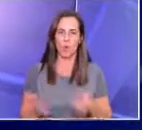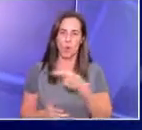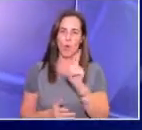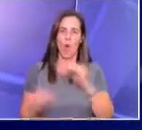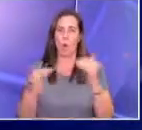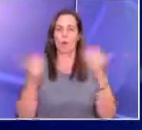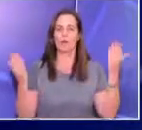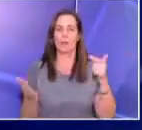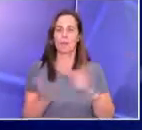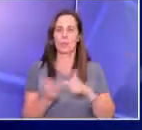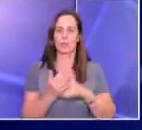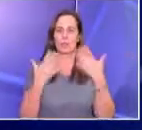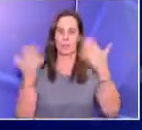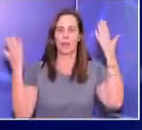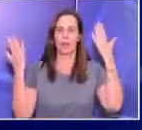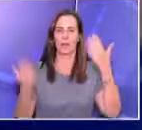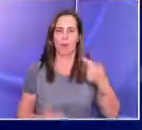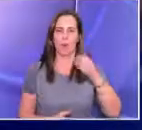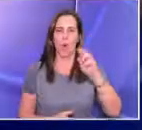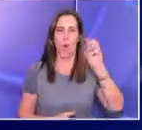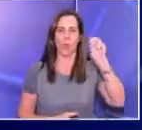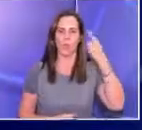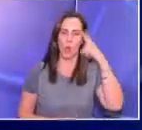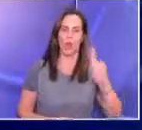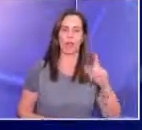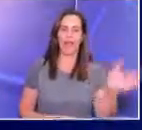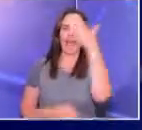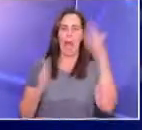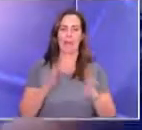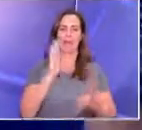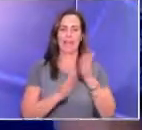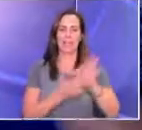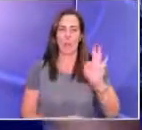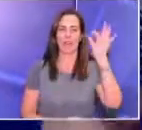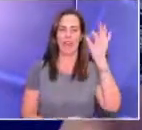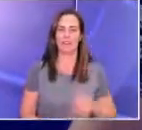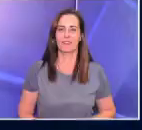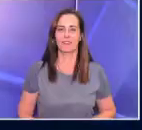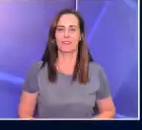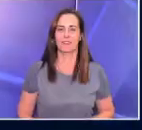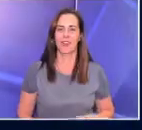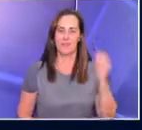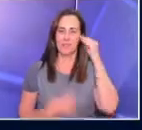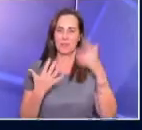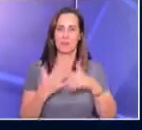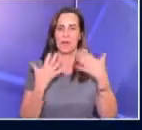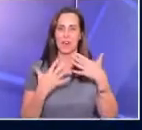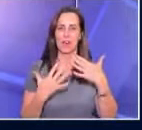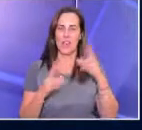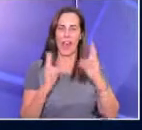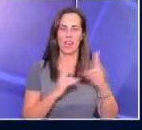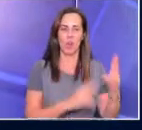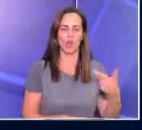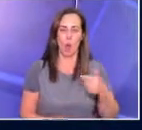הוא לא ראוי בגלל פרשת גרוס. לא ידעת עליך הביתה, נקודה. אנחנו מזכירים את הסיפור עם פרשת